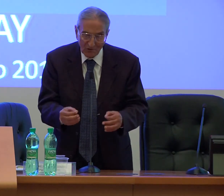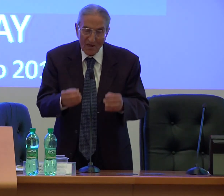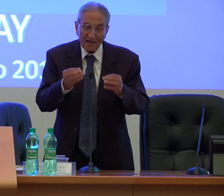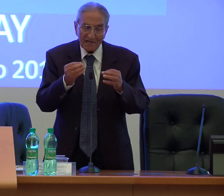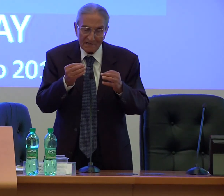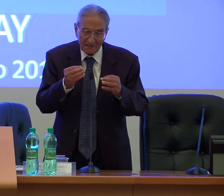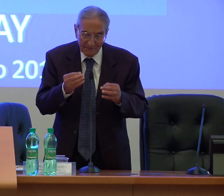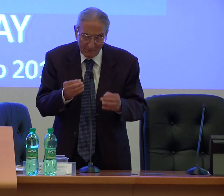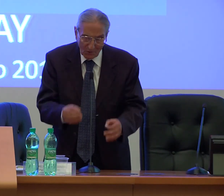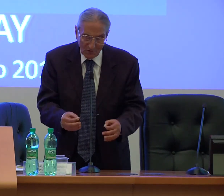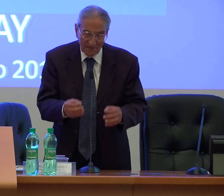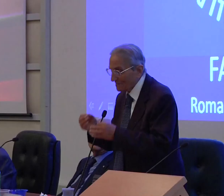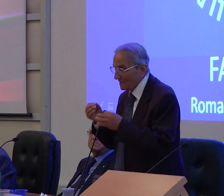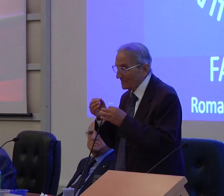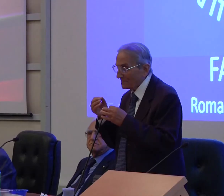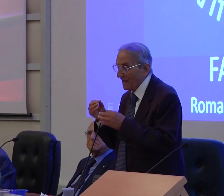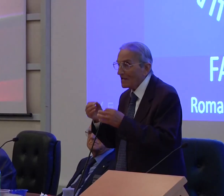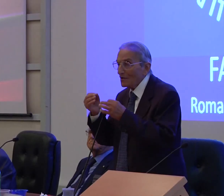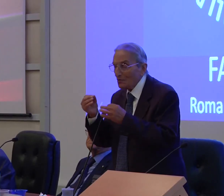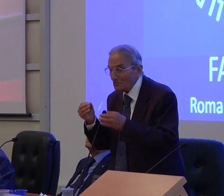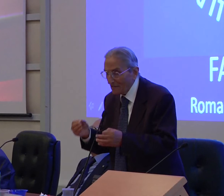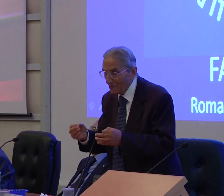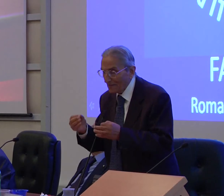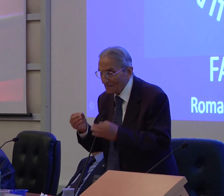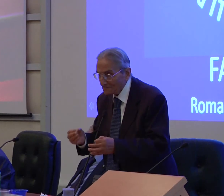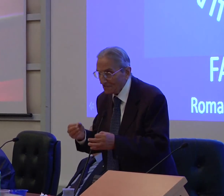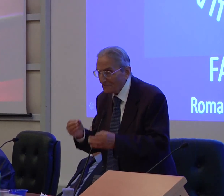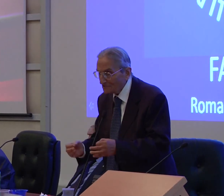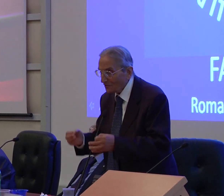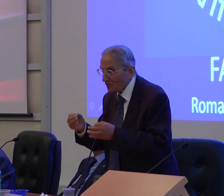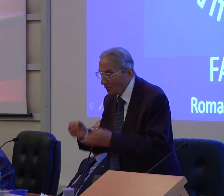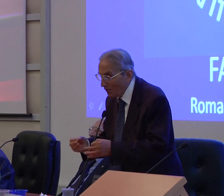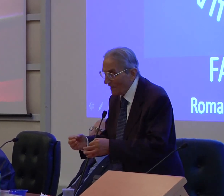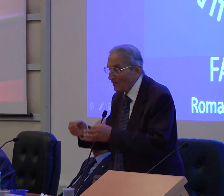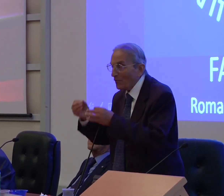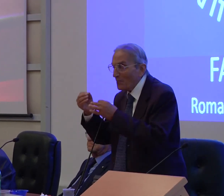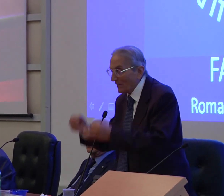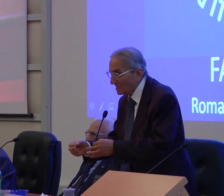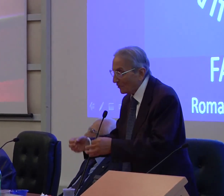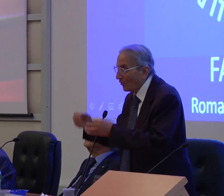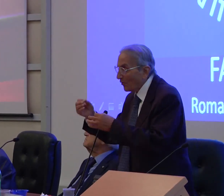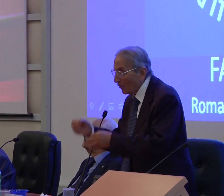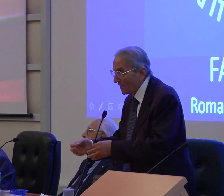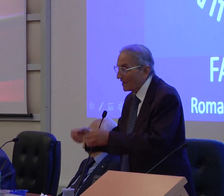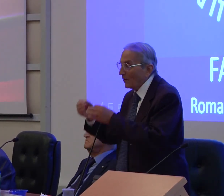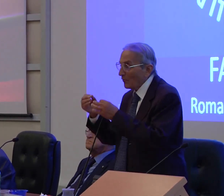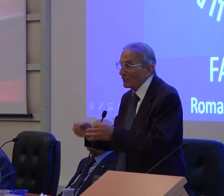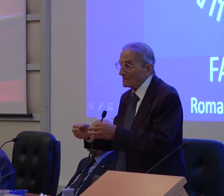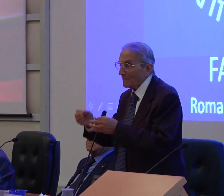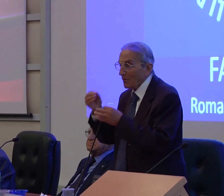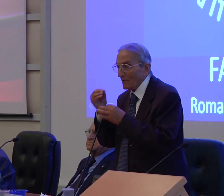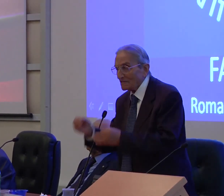senso che il mondo della disabilità non deve essere visto come un peso o come